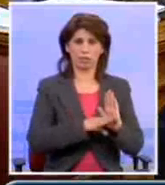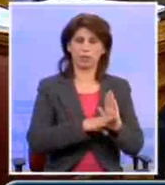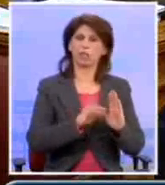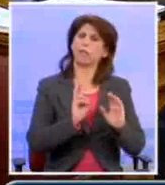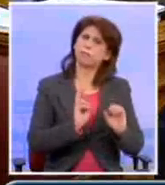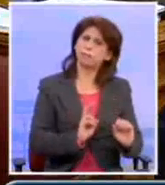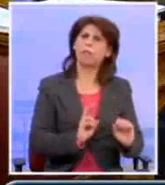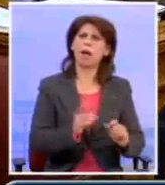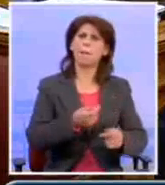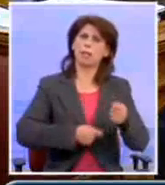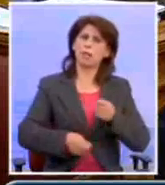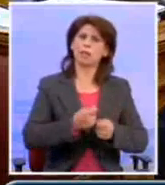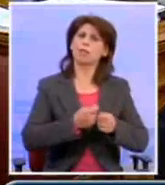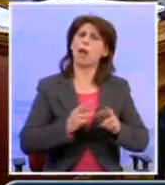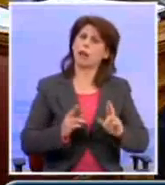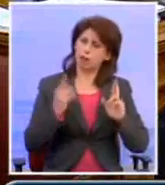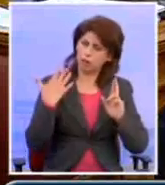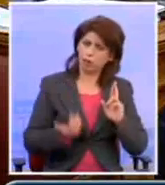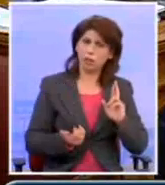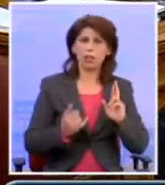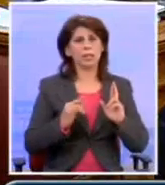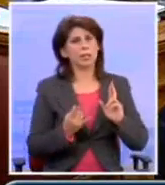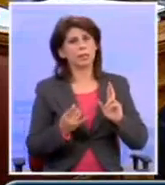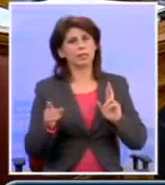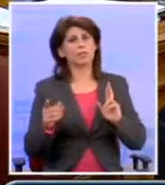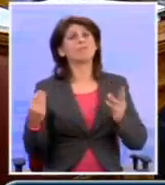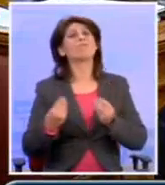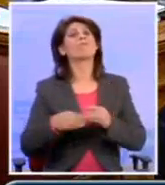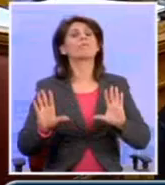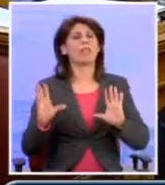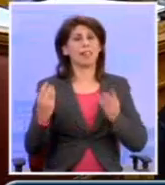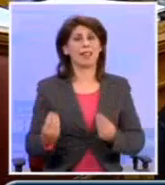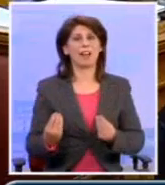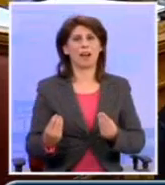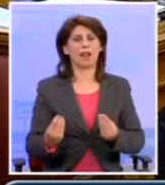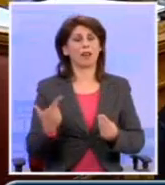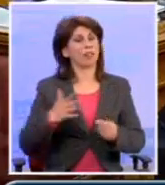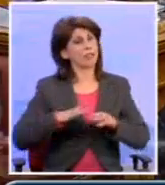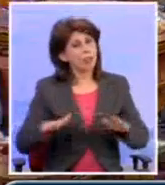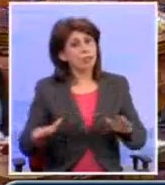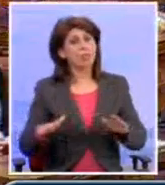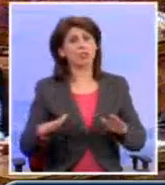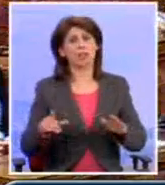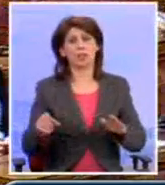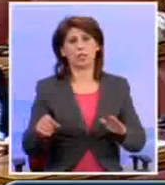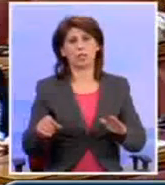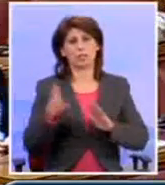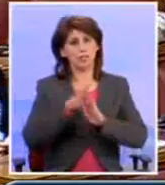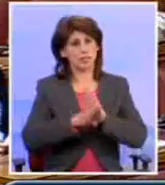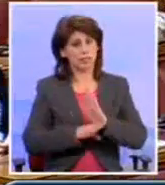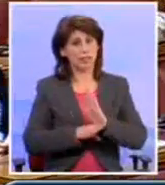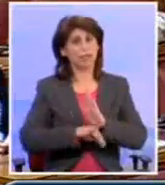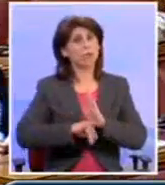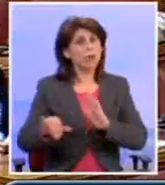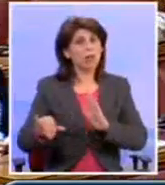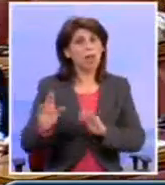παρέμειναν επιχειρησιακά ενενεργά, είτε ήταν και ακατάλληλα, είτε δεν ολοκληρώθηκαν σαν συστήματα